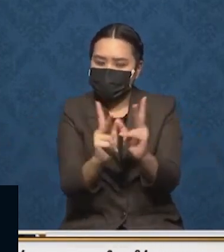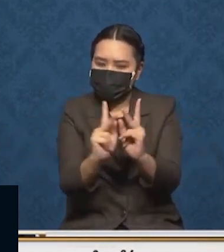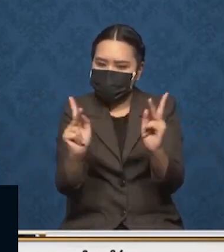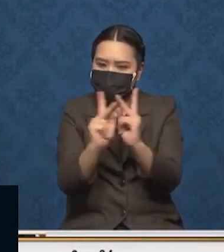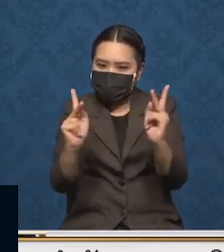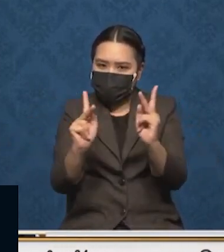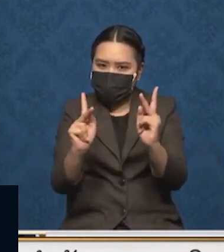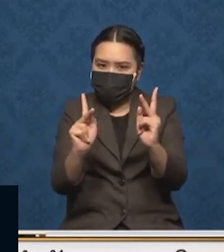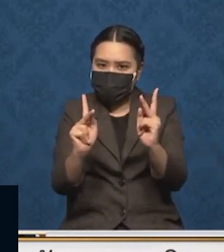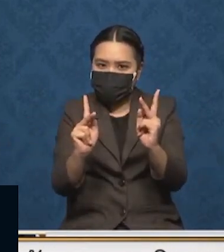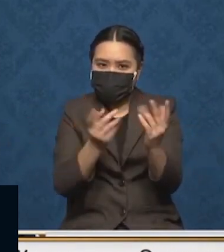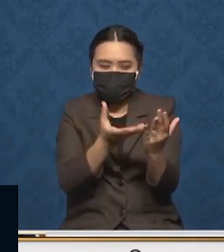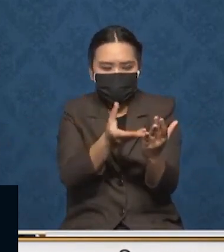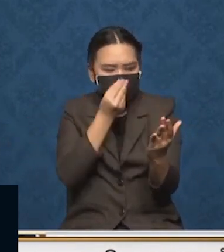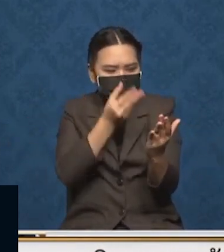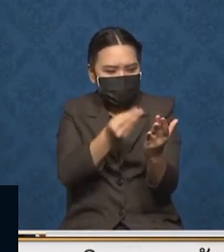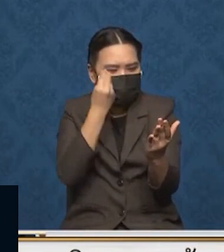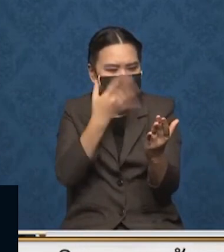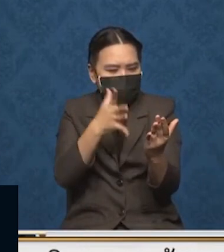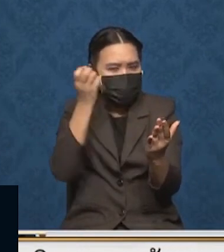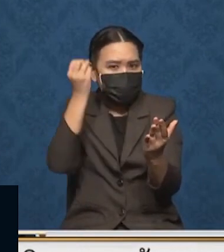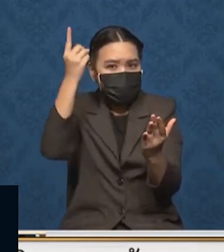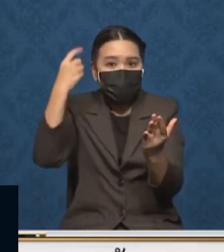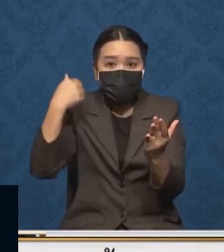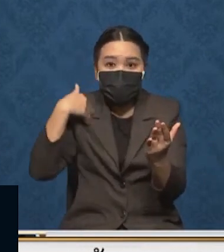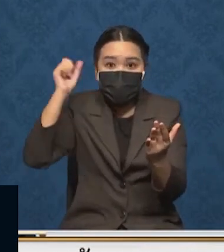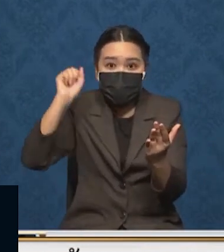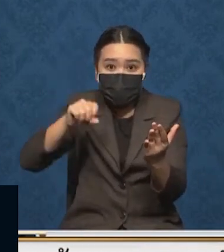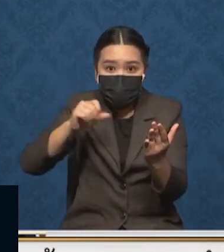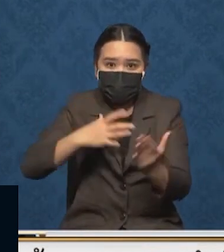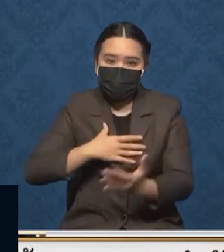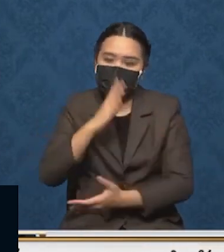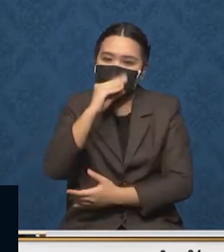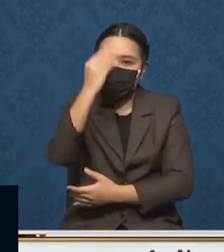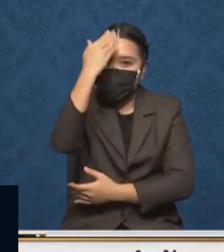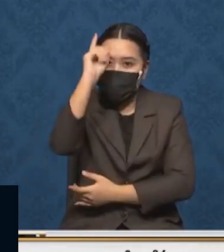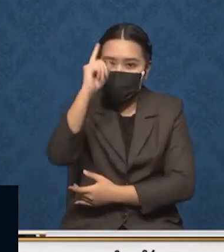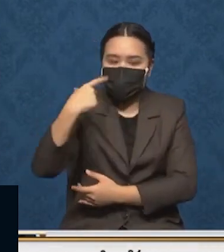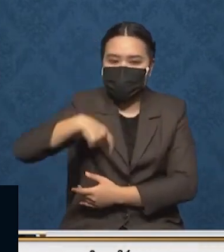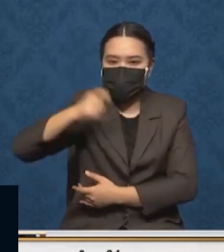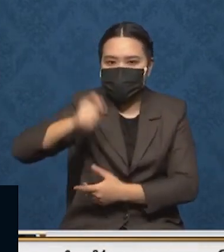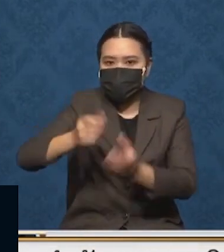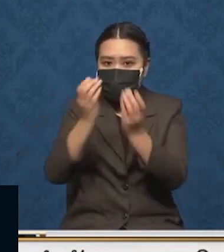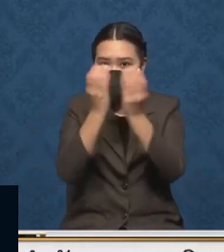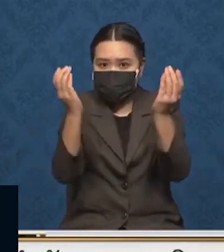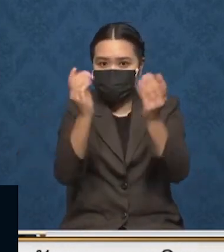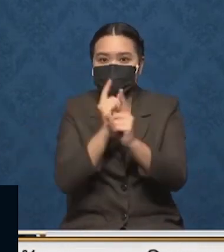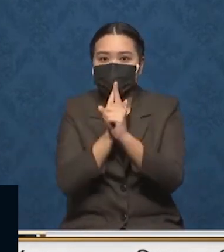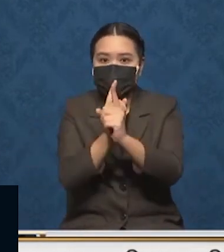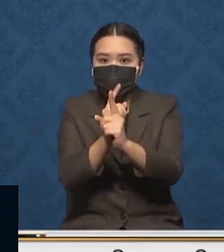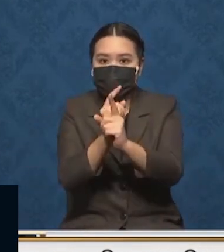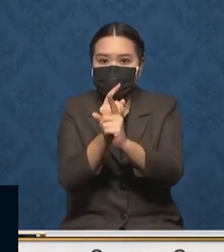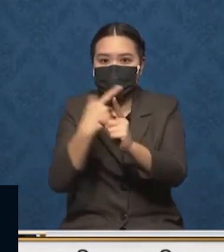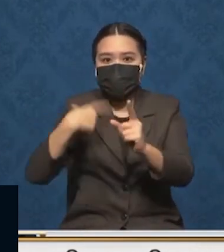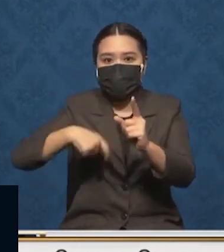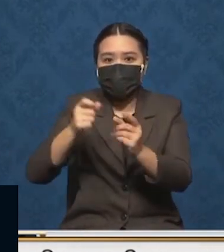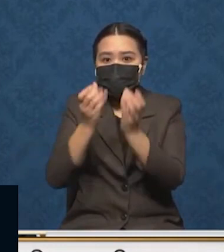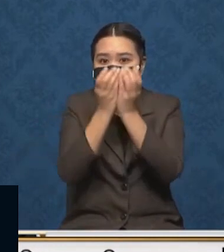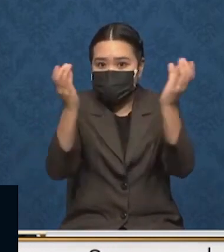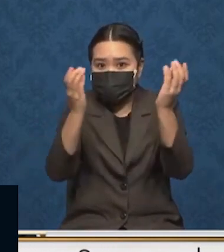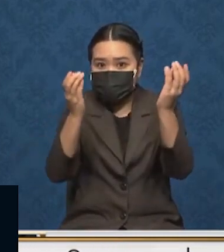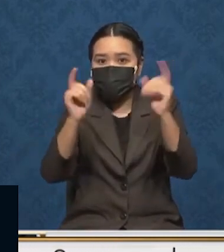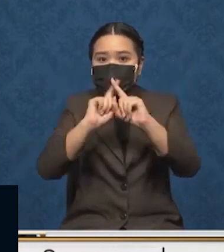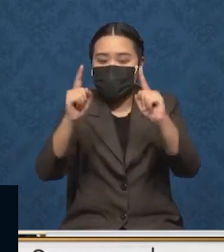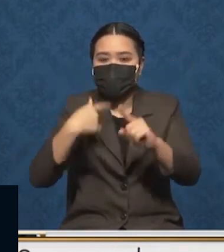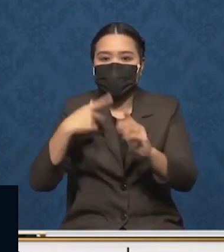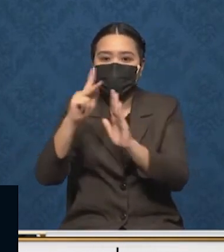ได้ทำความเข้าใจหรือไม่ที่ต้องพูดแบบนี้เพราะว่าศาลรัฐธรรมนูญซึ่งไม่ได้ถูกระบุว่าเป็นศาลมีการไปออกกฎหมายที่เ